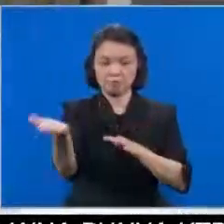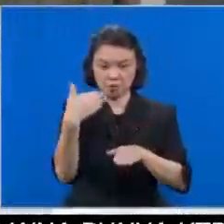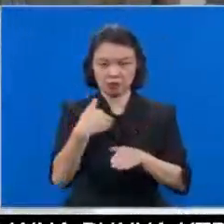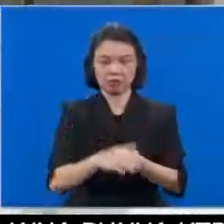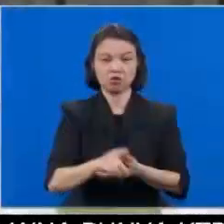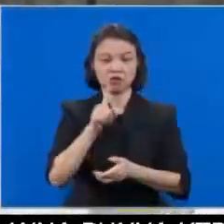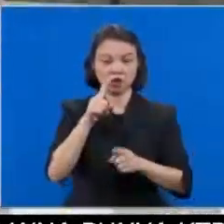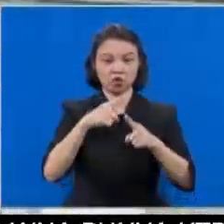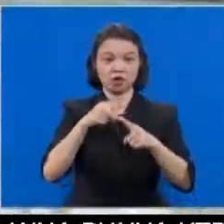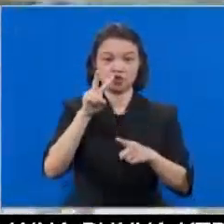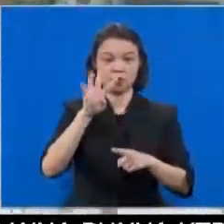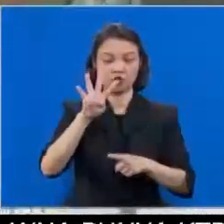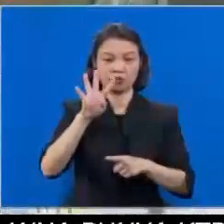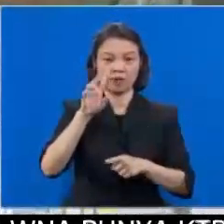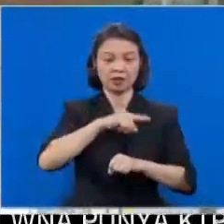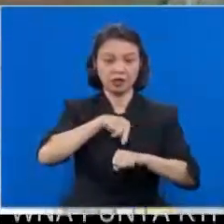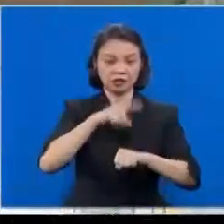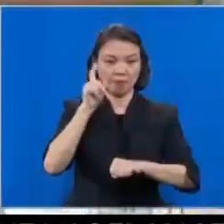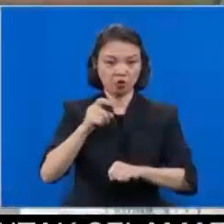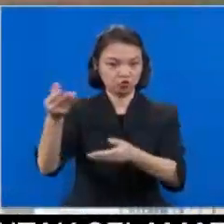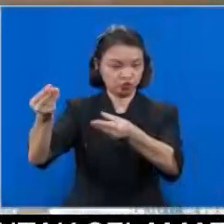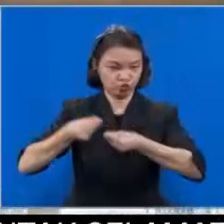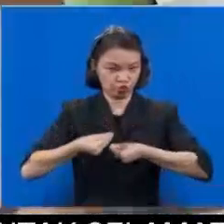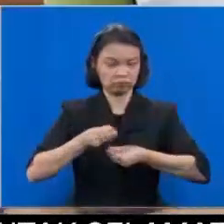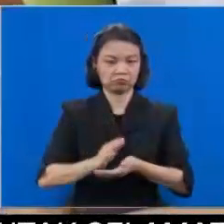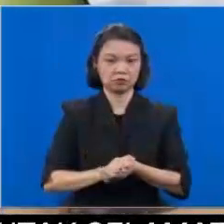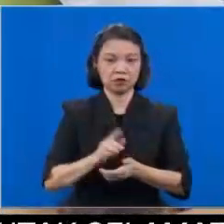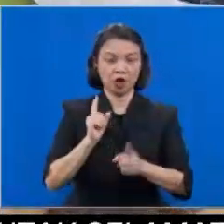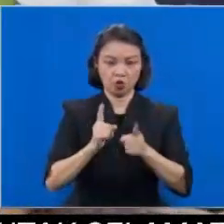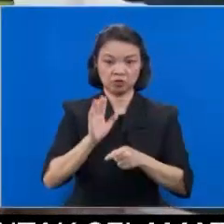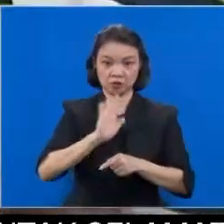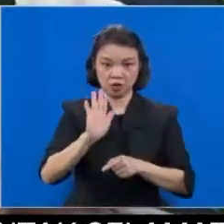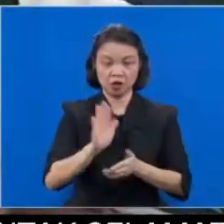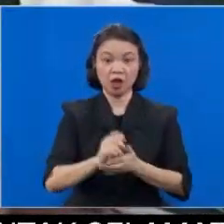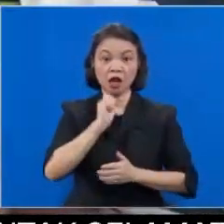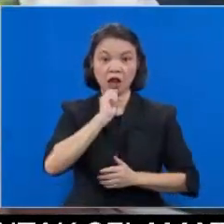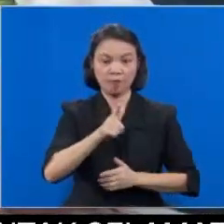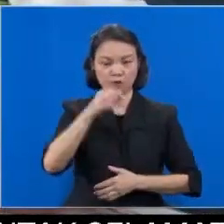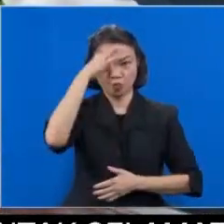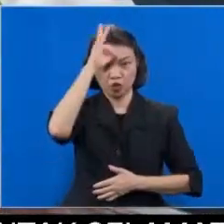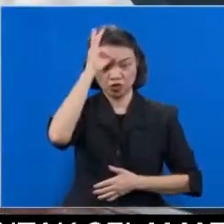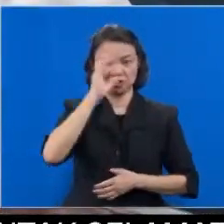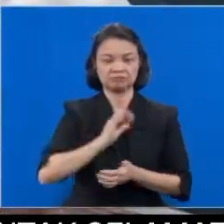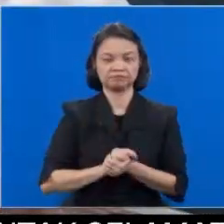selambat-lambatnya dalam waktu 1 kali 24 jam. Jika tidak, kejadian tersebut akan dilaporkan ke polisi.